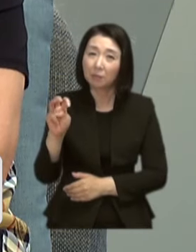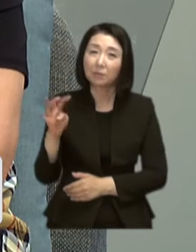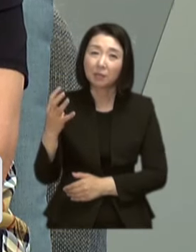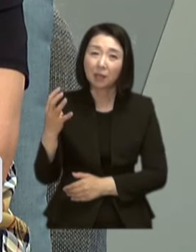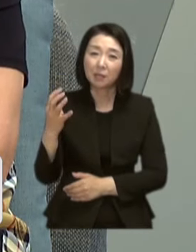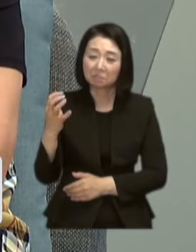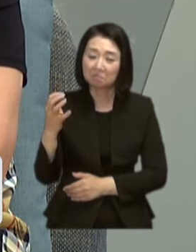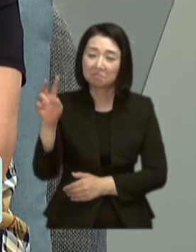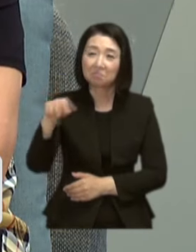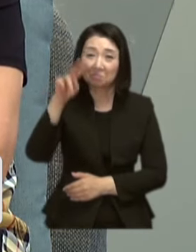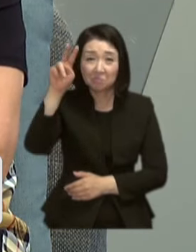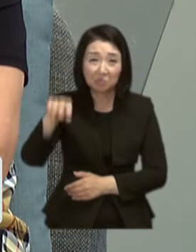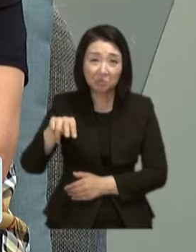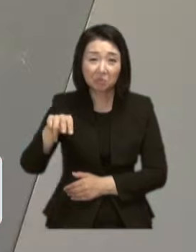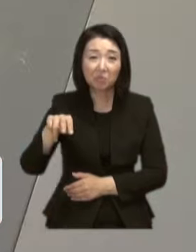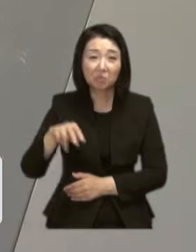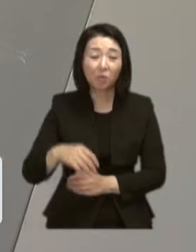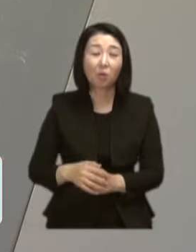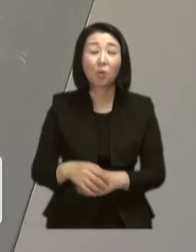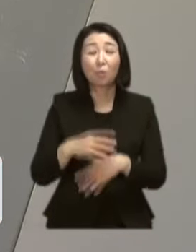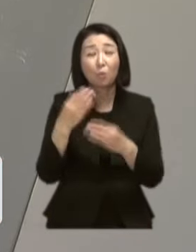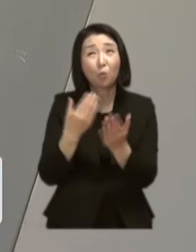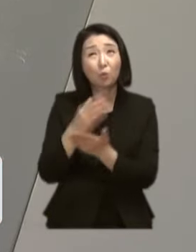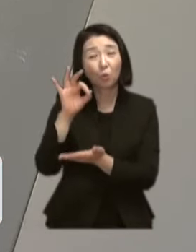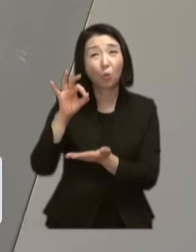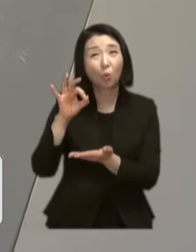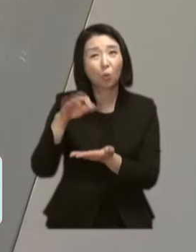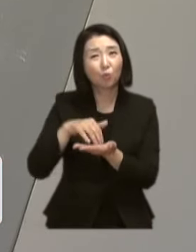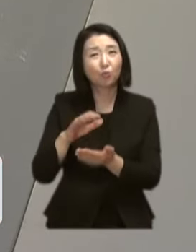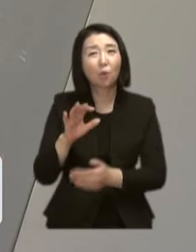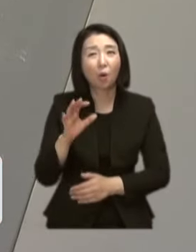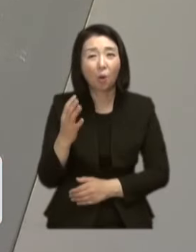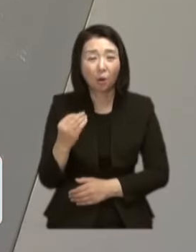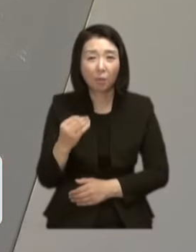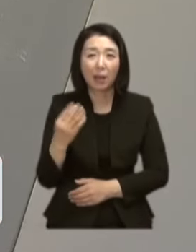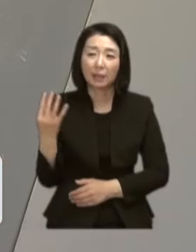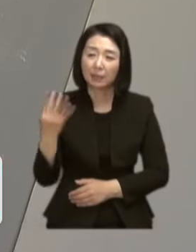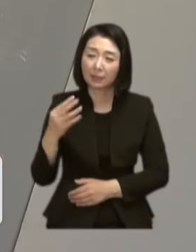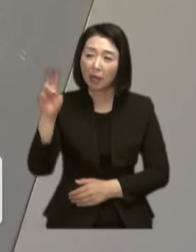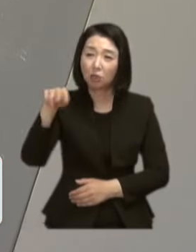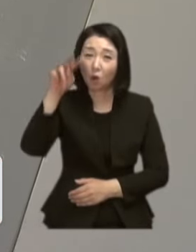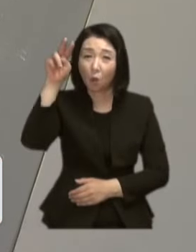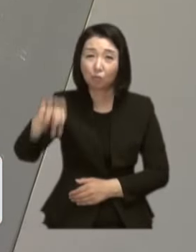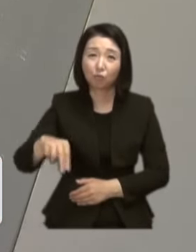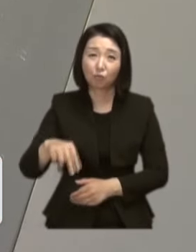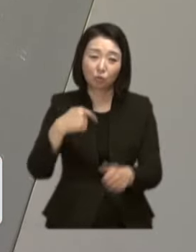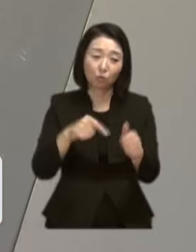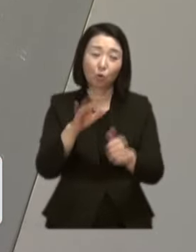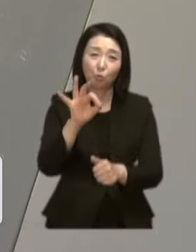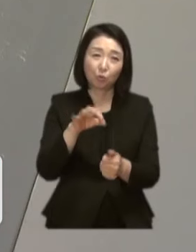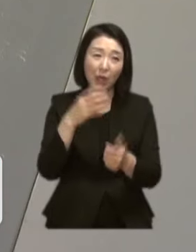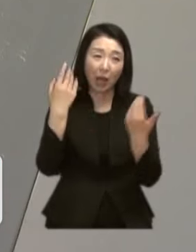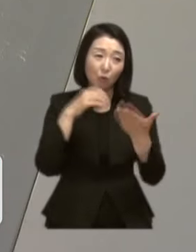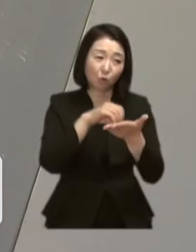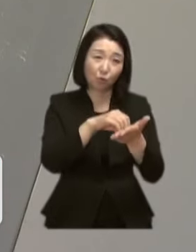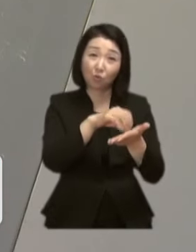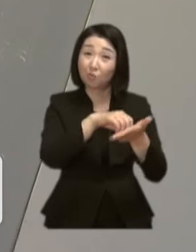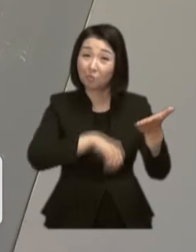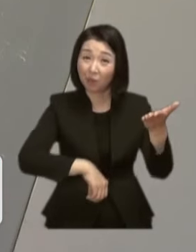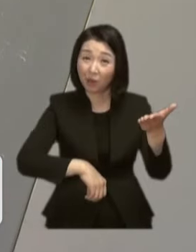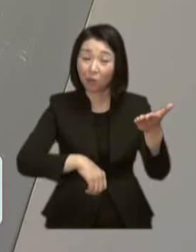저희가 전체가 한 4,000불 정도 들어가요. 그리고 식사만? 네, 식사만요. 교육비는 이제 등록금 빼고 네. 등록금